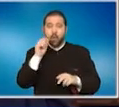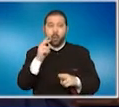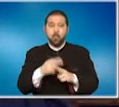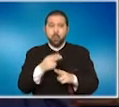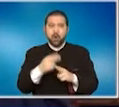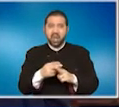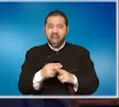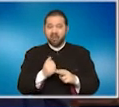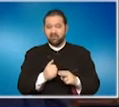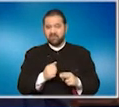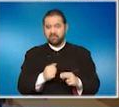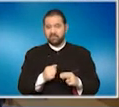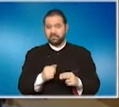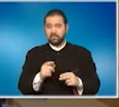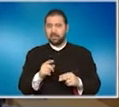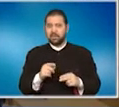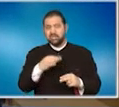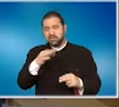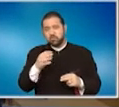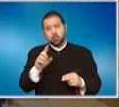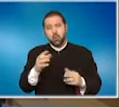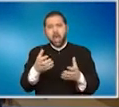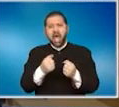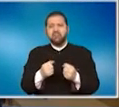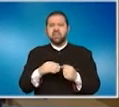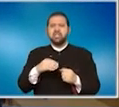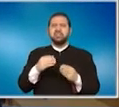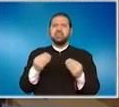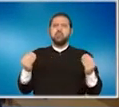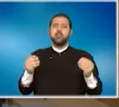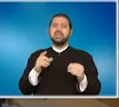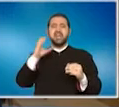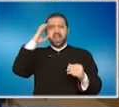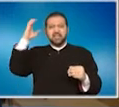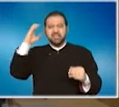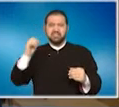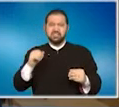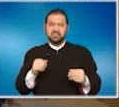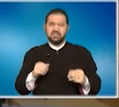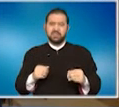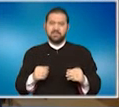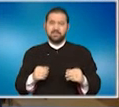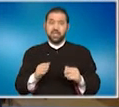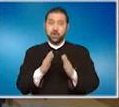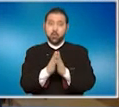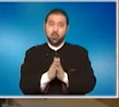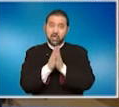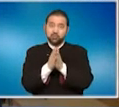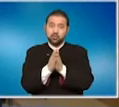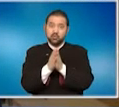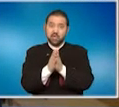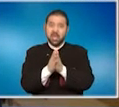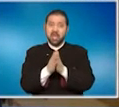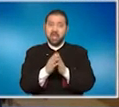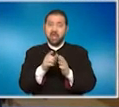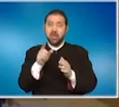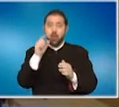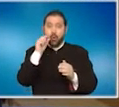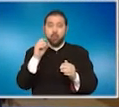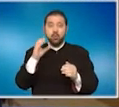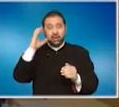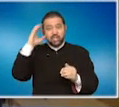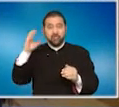poate n-au avut atâta de multă credință cât a avut cel care s-a rugat pentru el. Totuși, rugăciunea celui mult credincios l-a putut